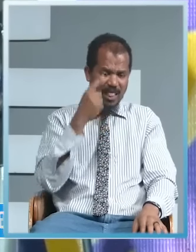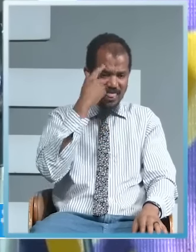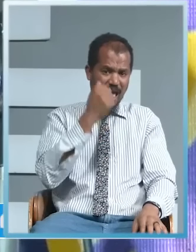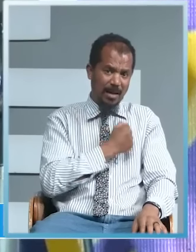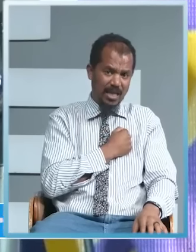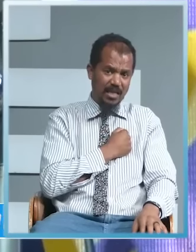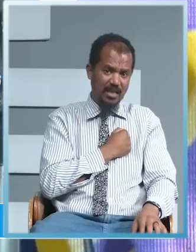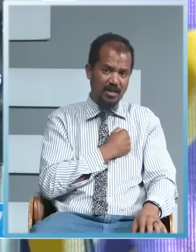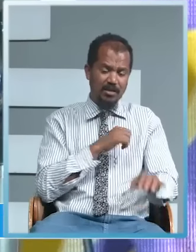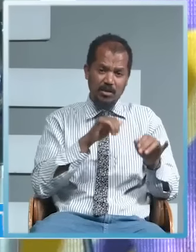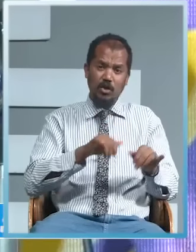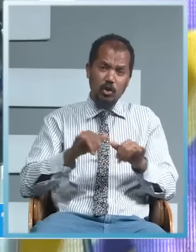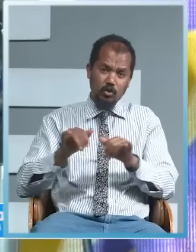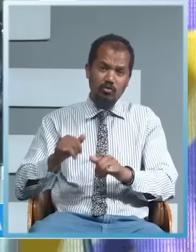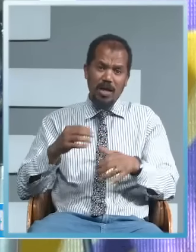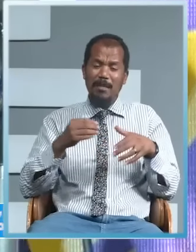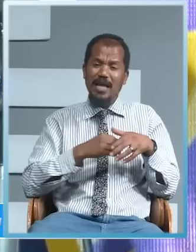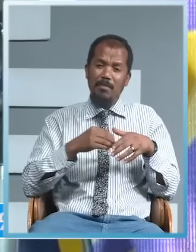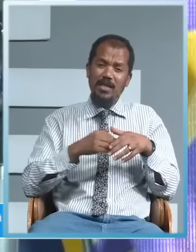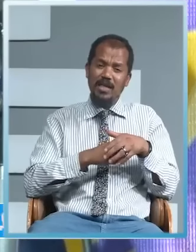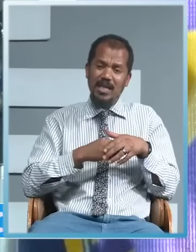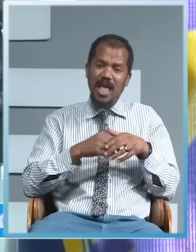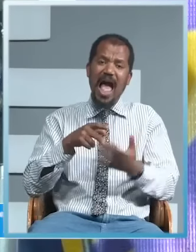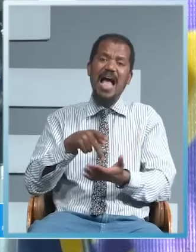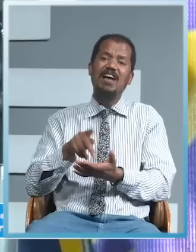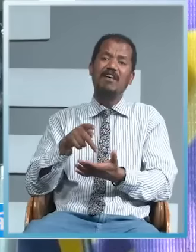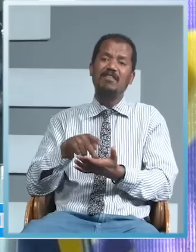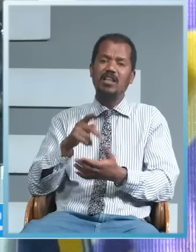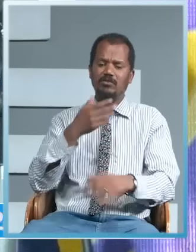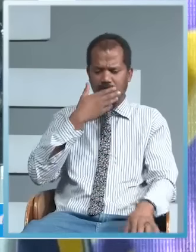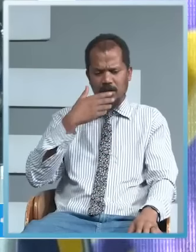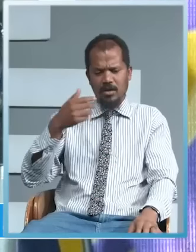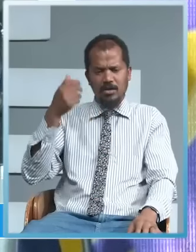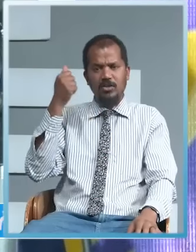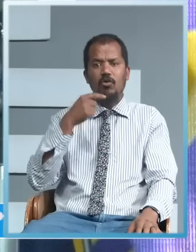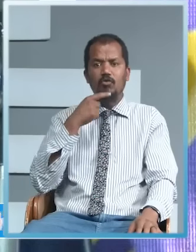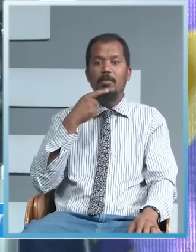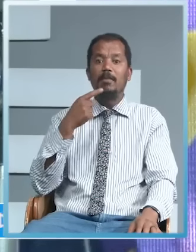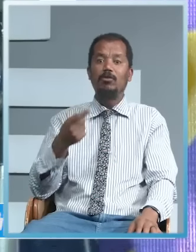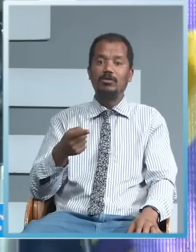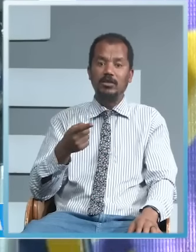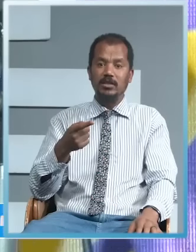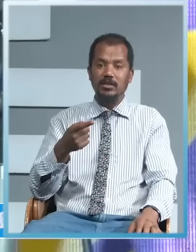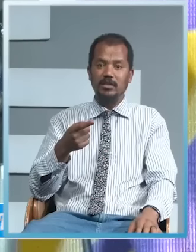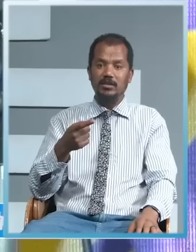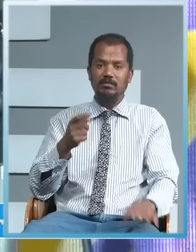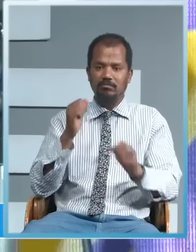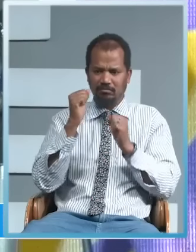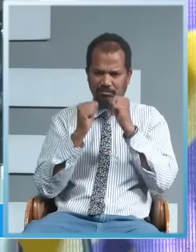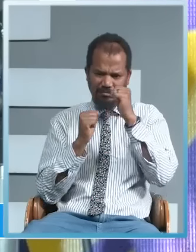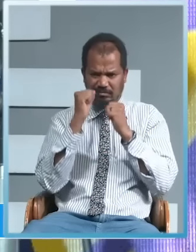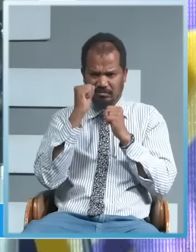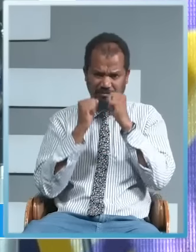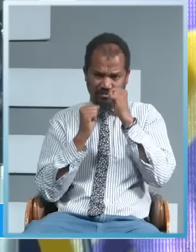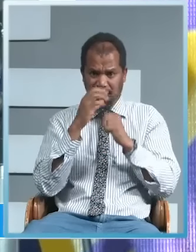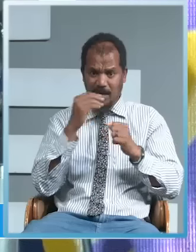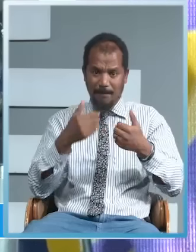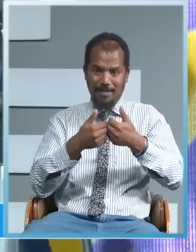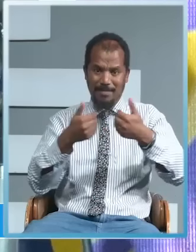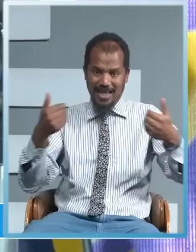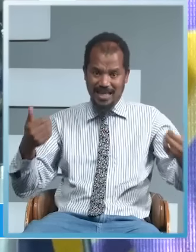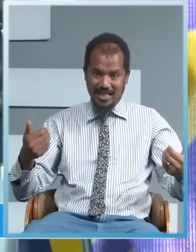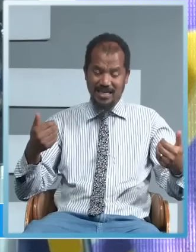ታማኝ እንደዚሁም ደግሞ በገቢ አከፋፈላቸው የተሻሉ የሚባሉትን በማወዳደርና